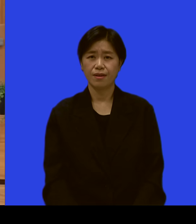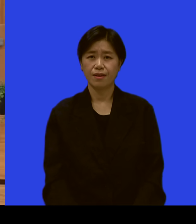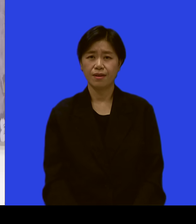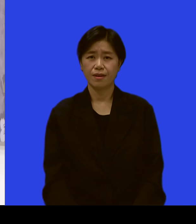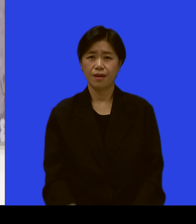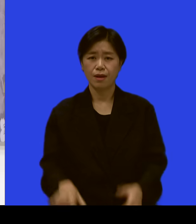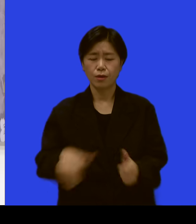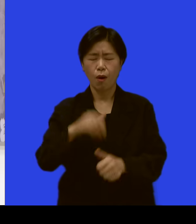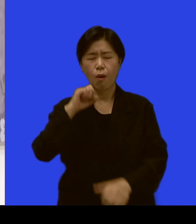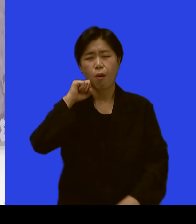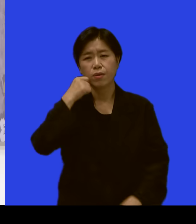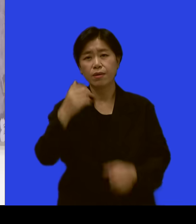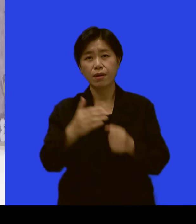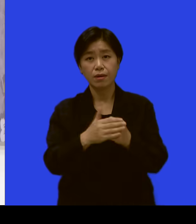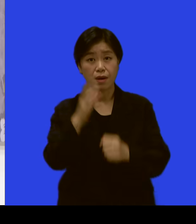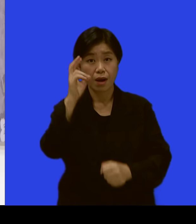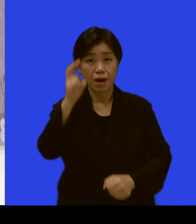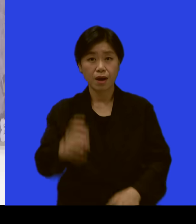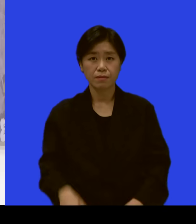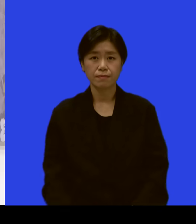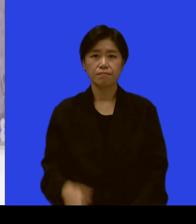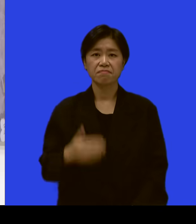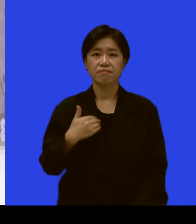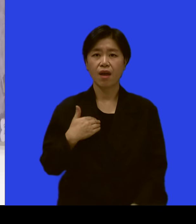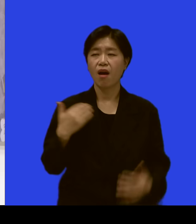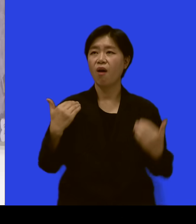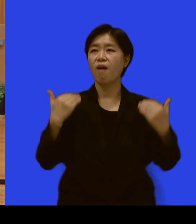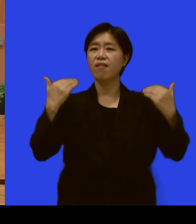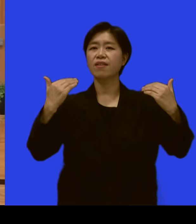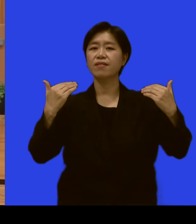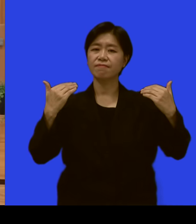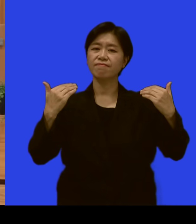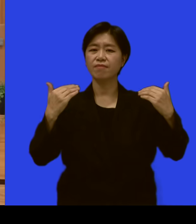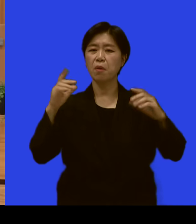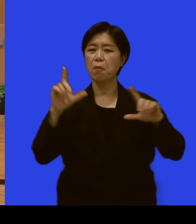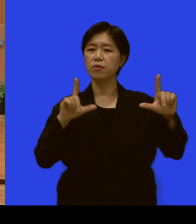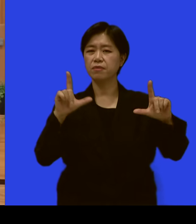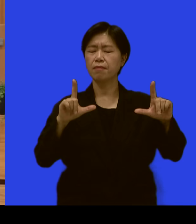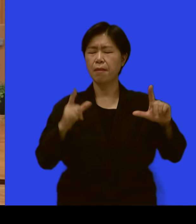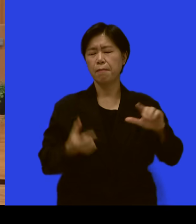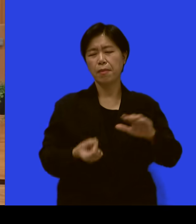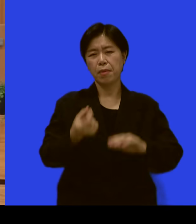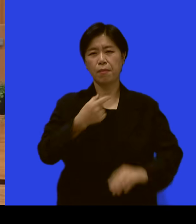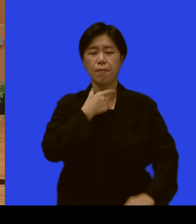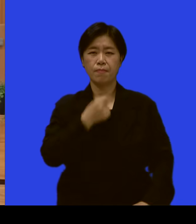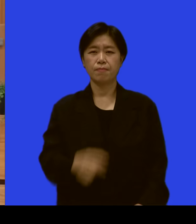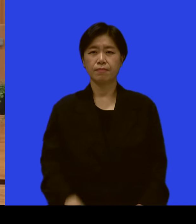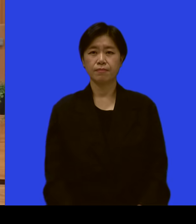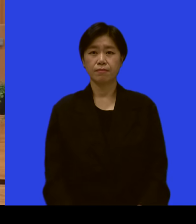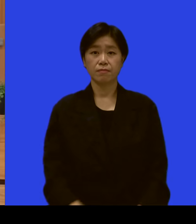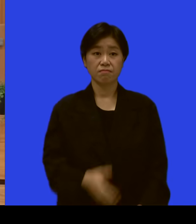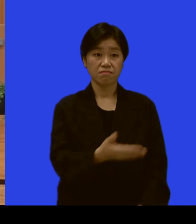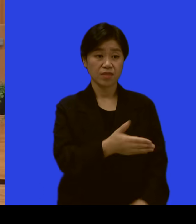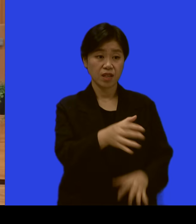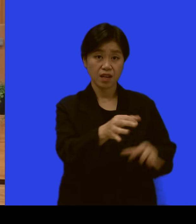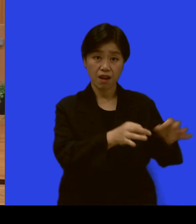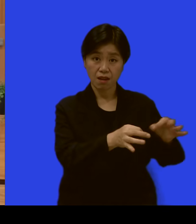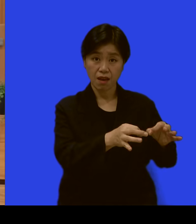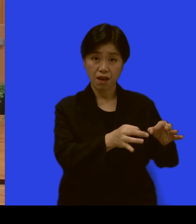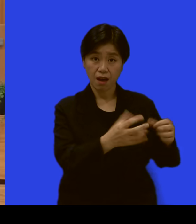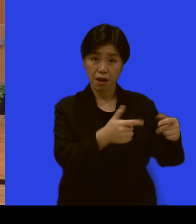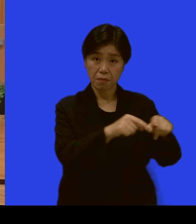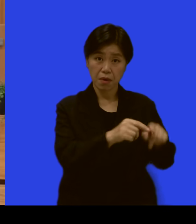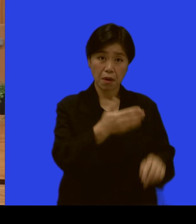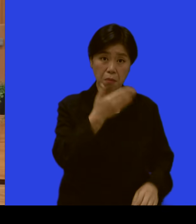생활을 하셨네요. 어른 흉내를 좀 예. 빨리 내고 싶었던 것 같아요. 예. 네. 그럼 그분들과 같이 식사하시고 네네. 그분들이 먹는 대로 먹고 네,